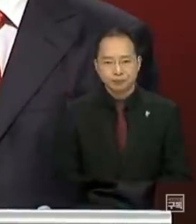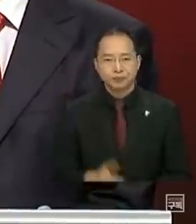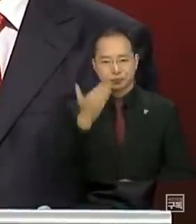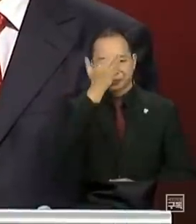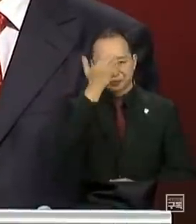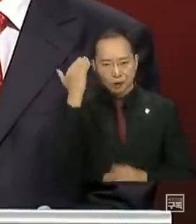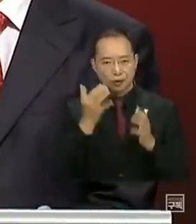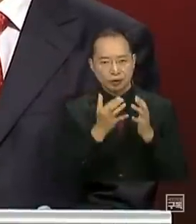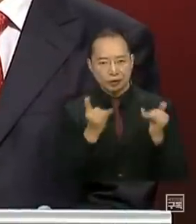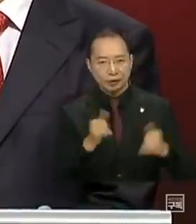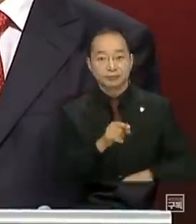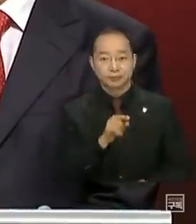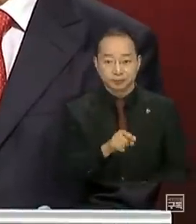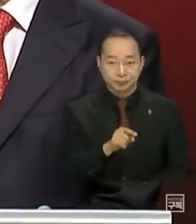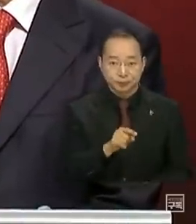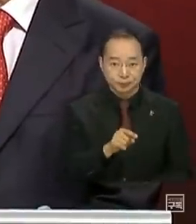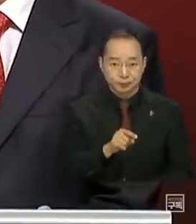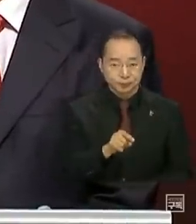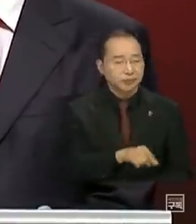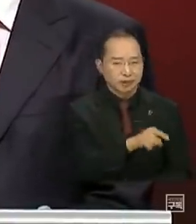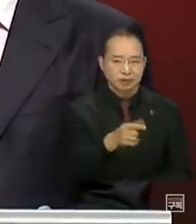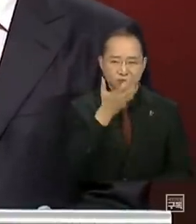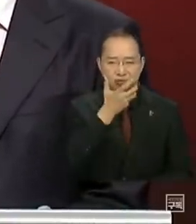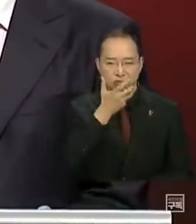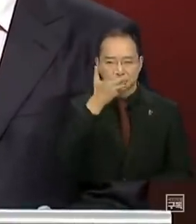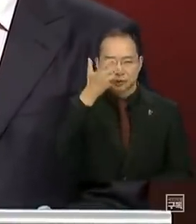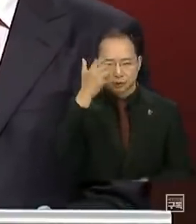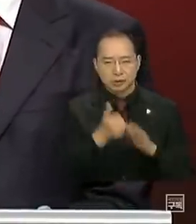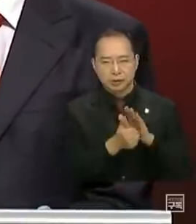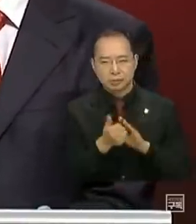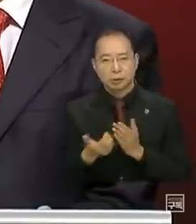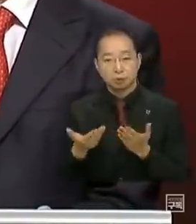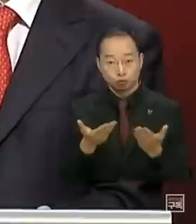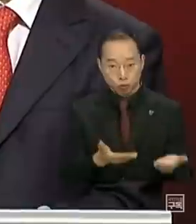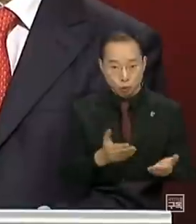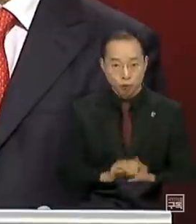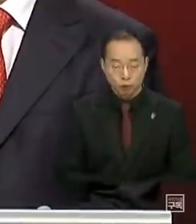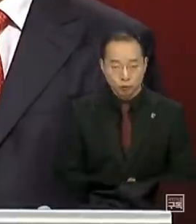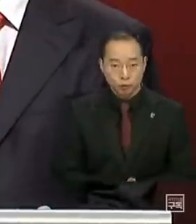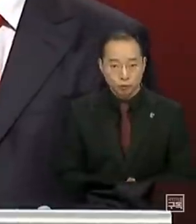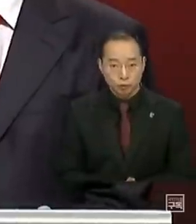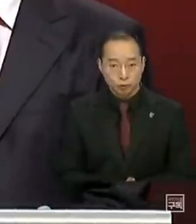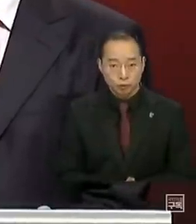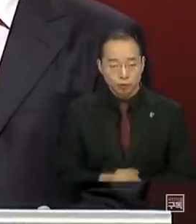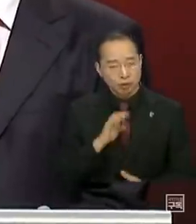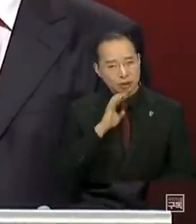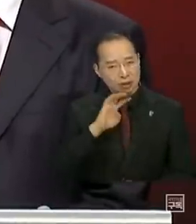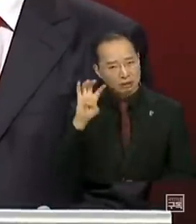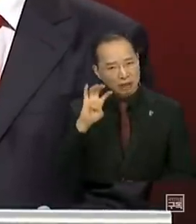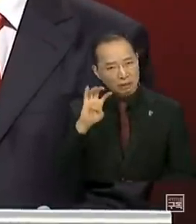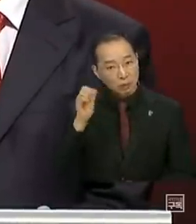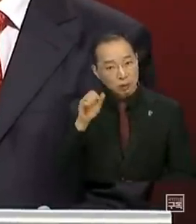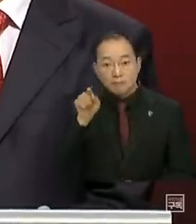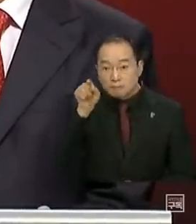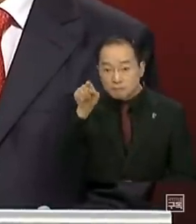청년 세대에 대해서는 꿈과 희망을 주고 그리고 장년 세대에 대해서는